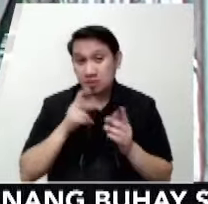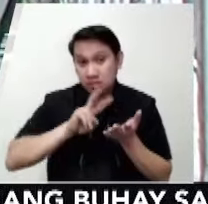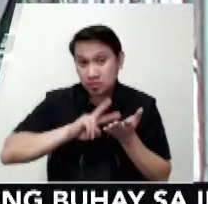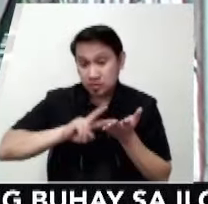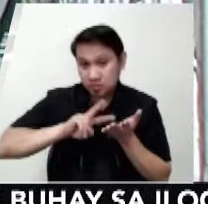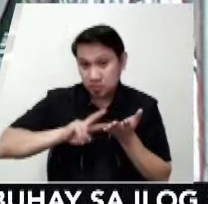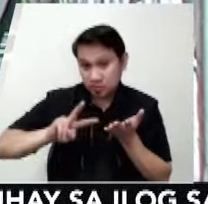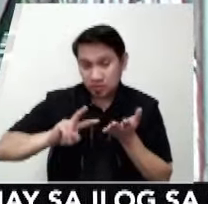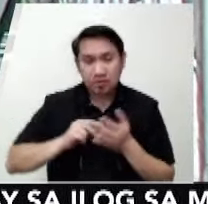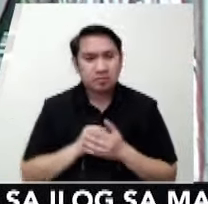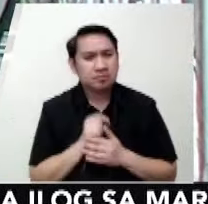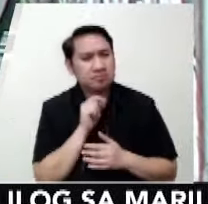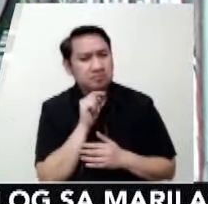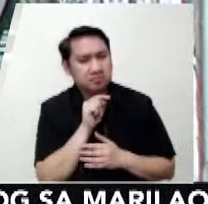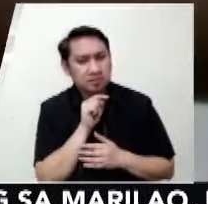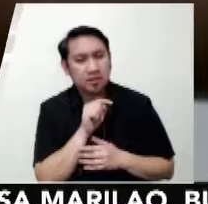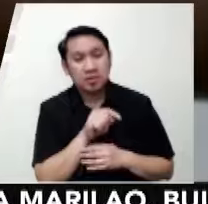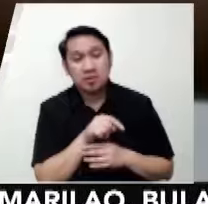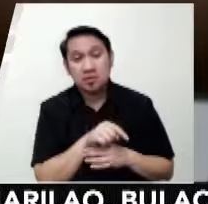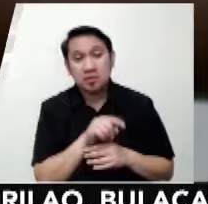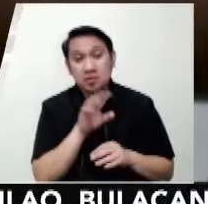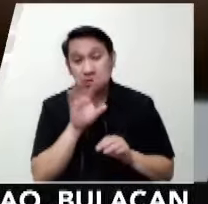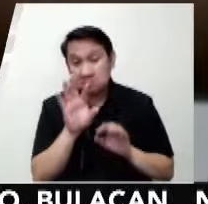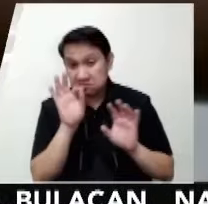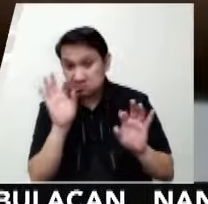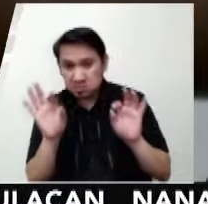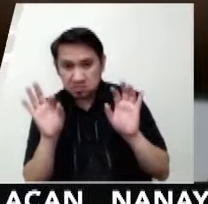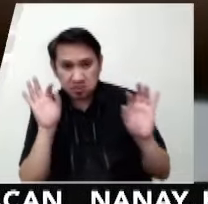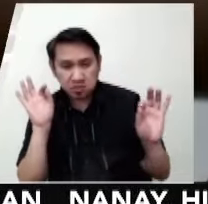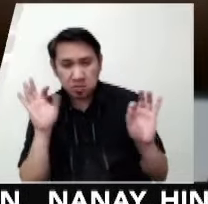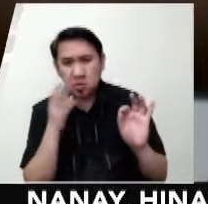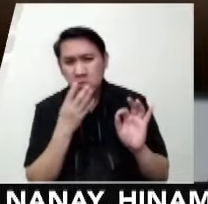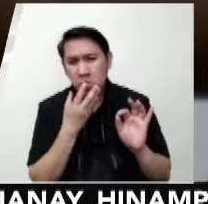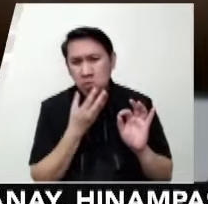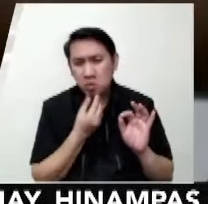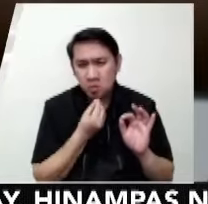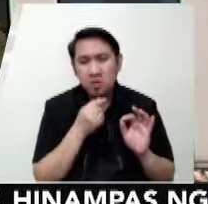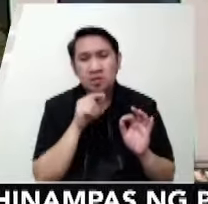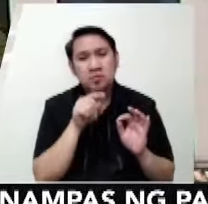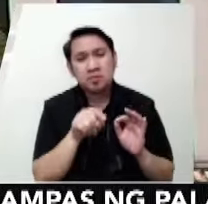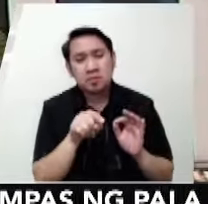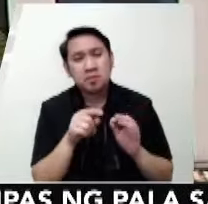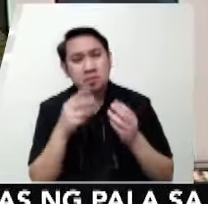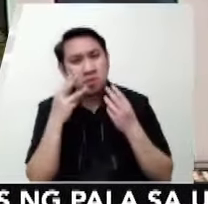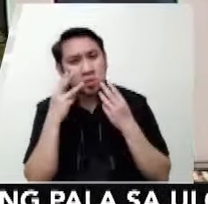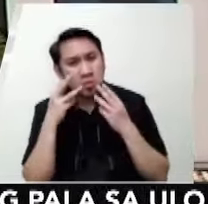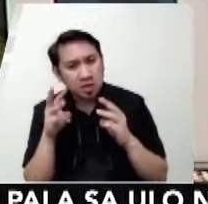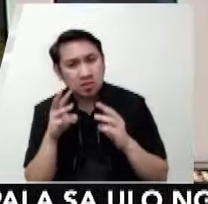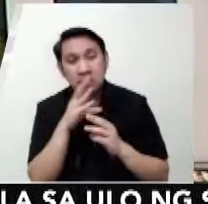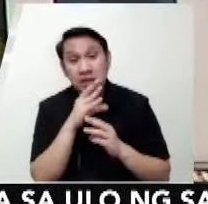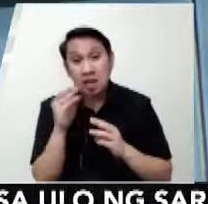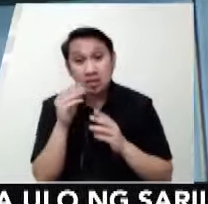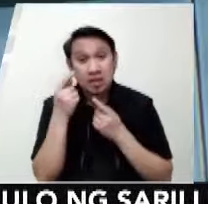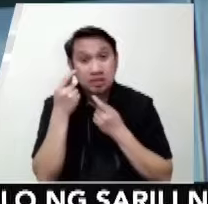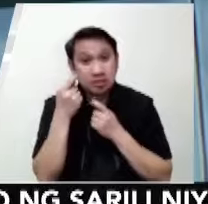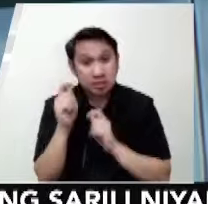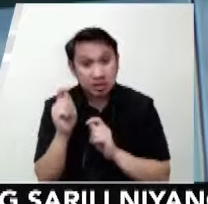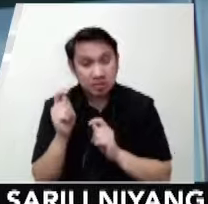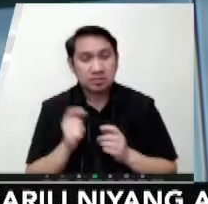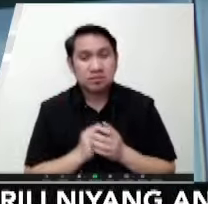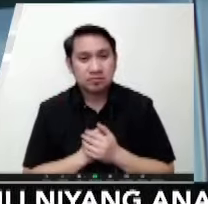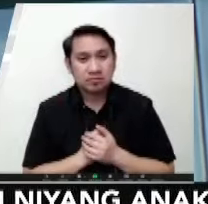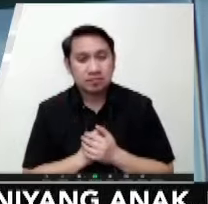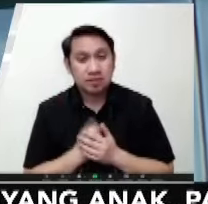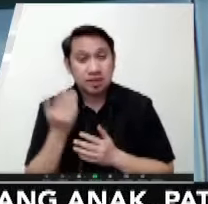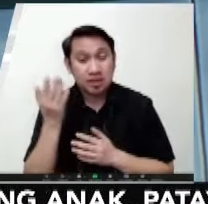saan pinapili ang respondents kung anong local news brands ang kanilang pinagkakatiwalaan. Isinagawa ito noong Enero at